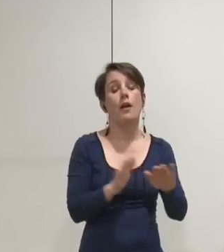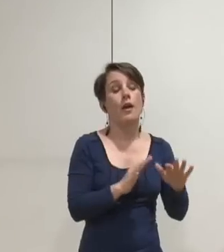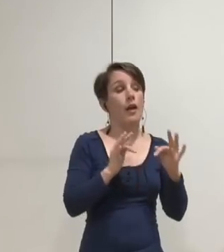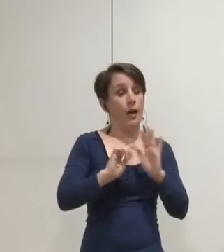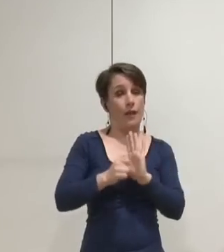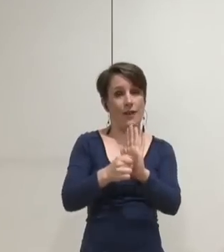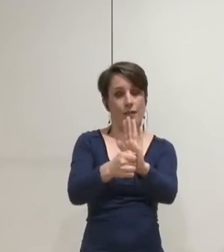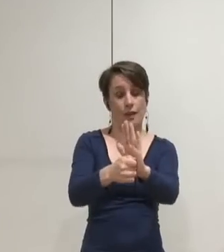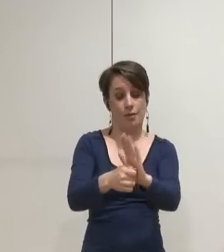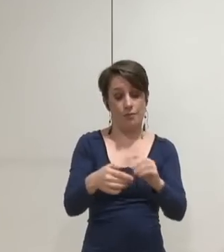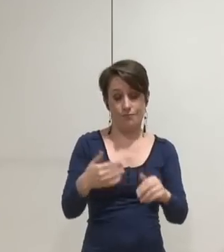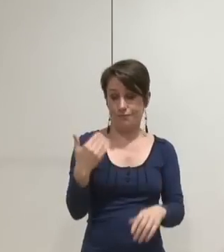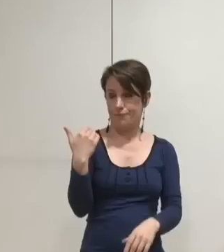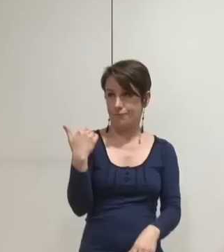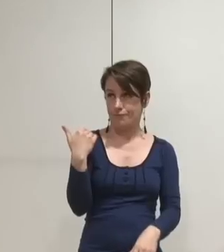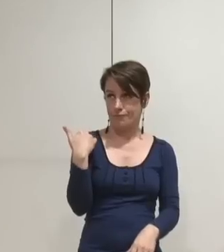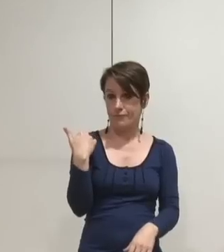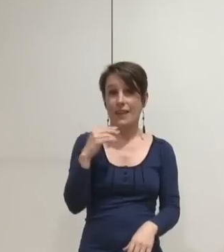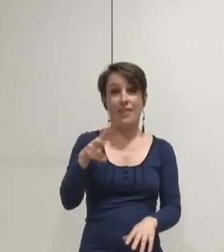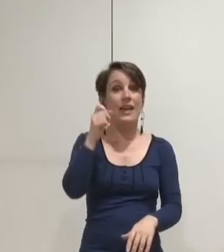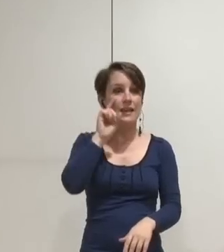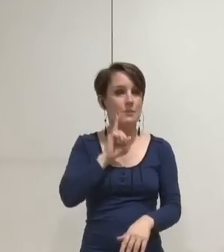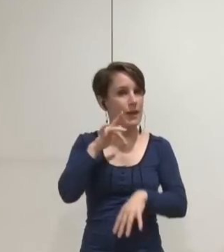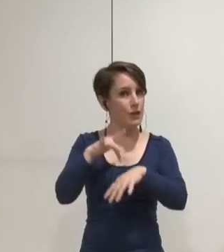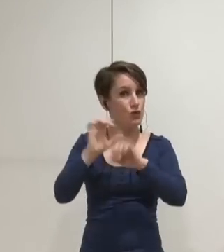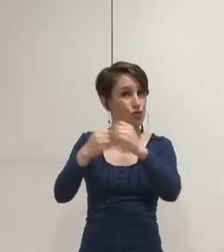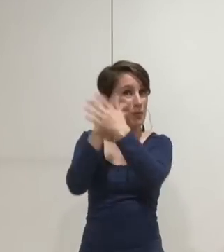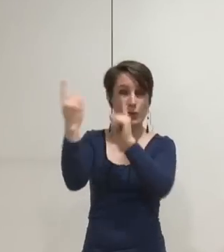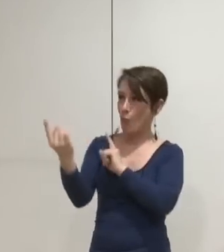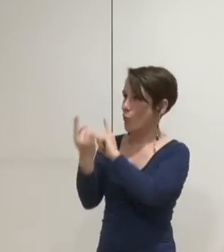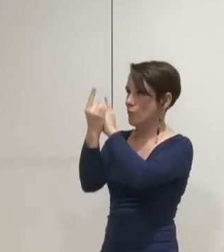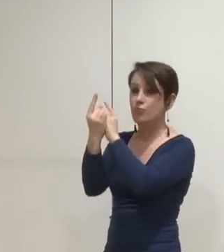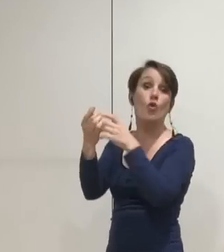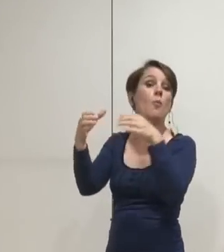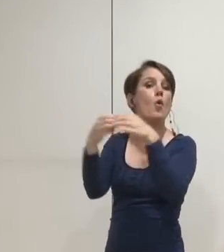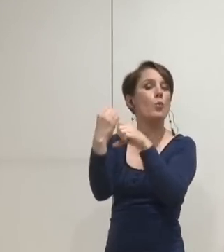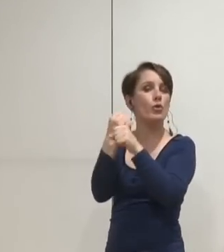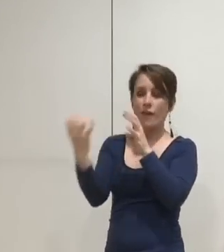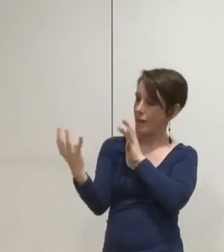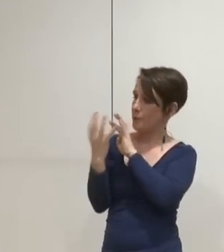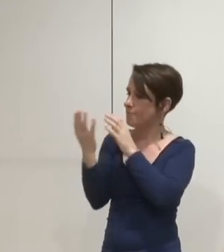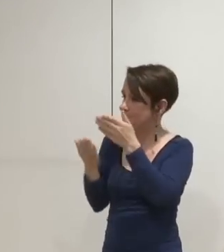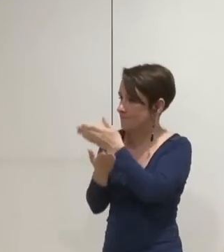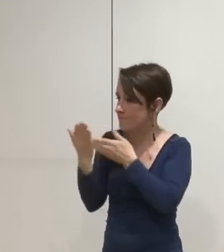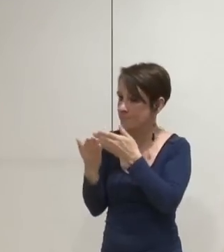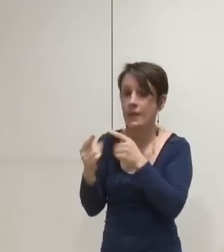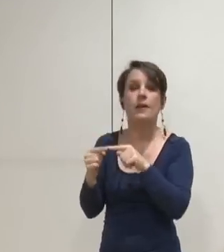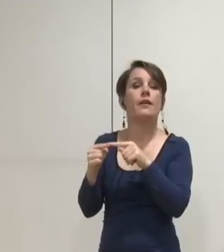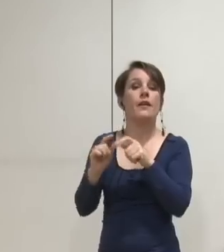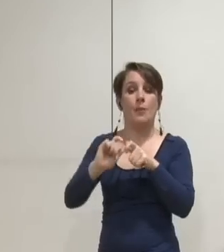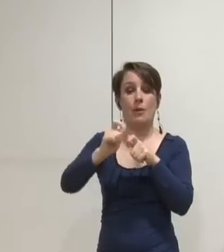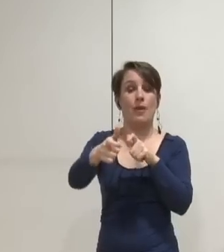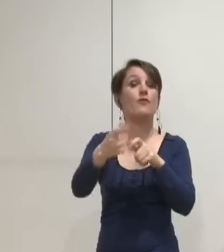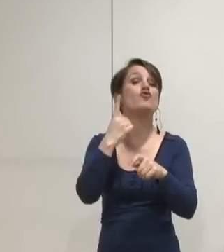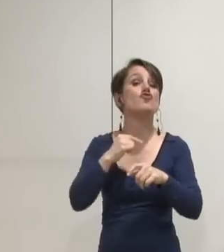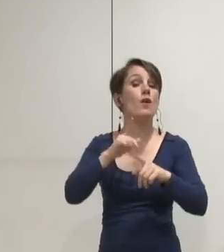donc le 13 mai nous avons eu une rencontre à la Métro sur cette un groupe de travail sur les tbles de quartier en juin juuillet on fait l'opération